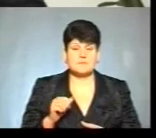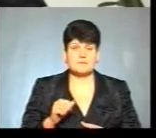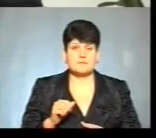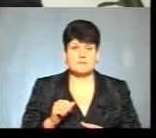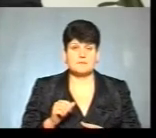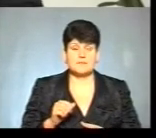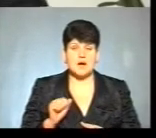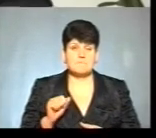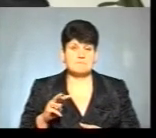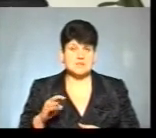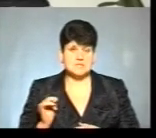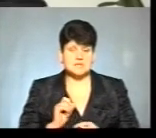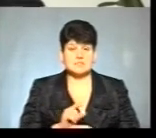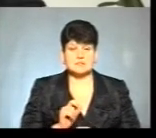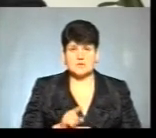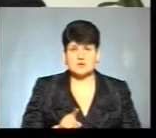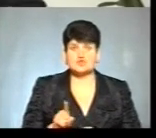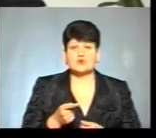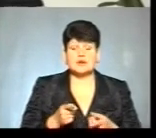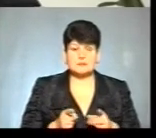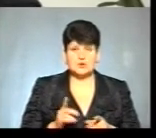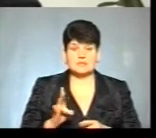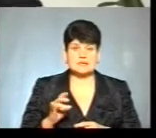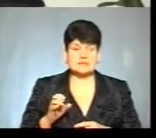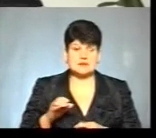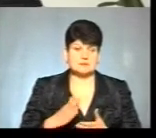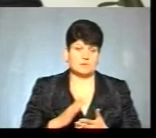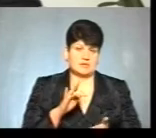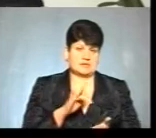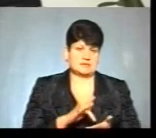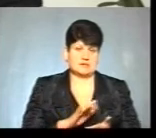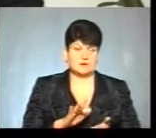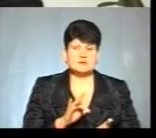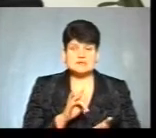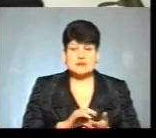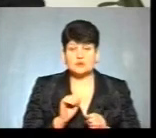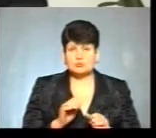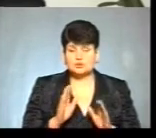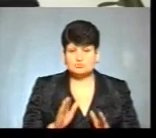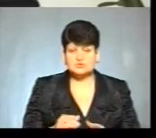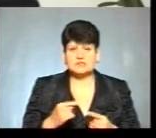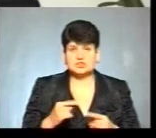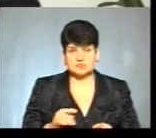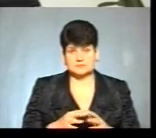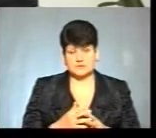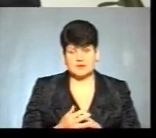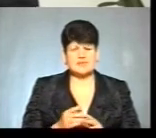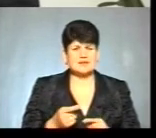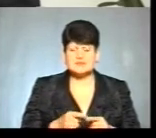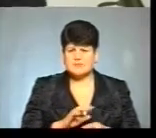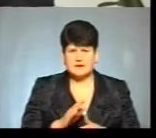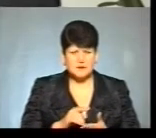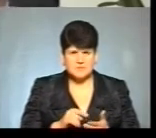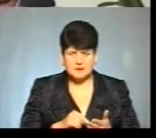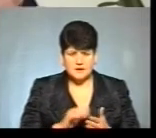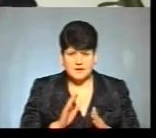там задача, що от іменно Настасів має бути центром. Центром може бути інший населений пункт. Це не є абсолютно питання. Питання в